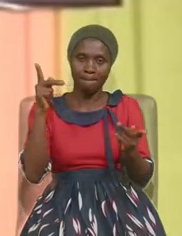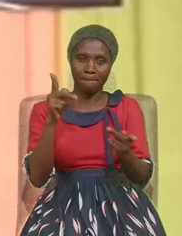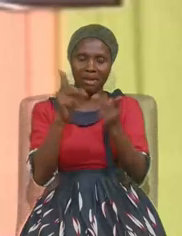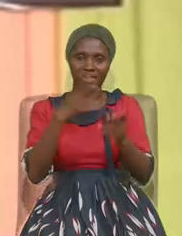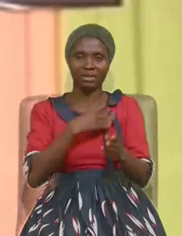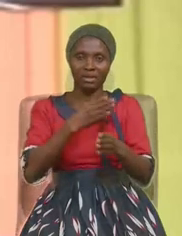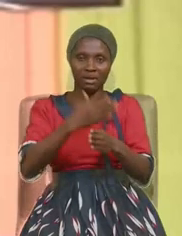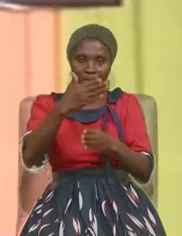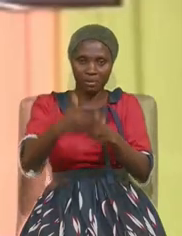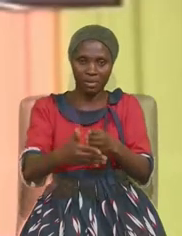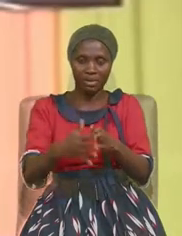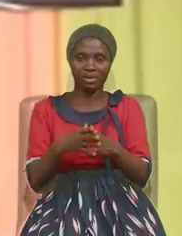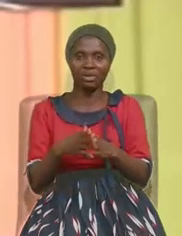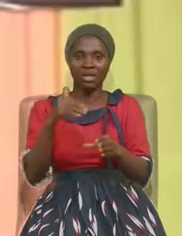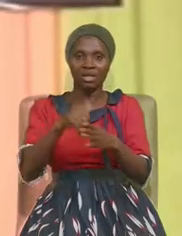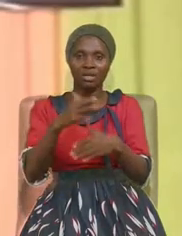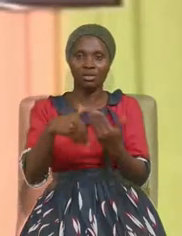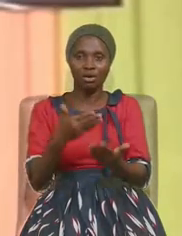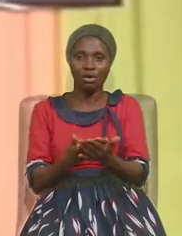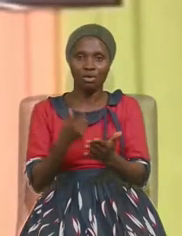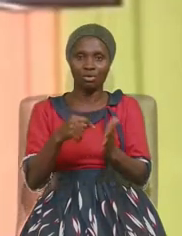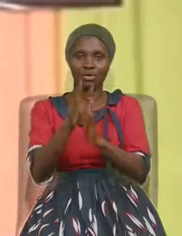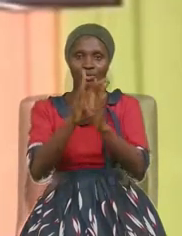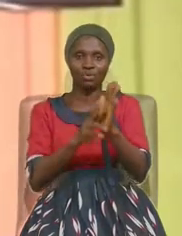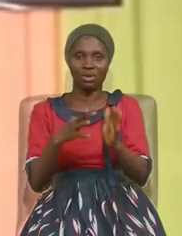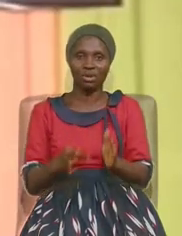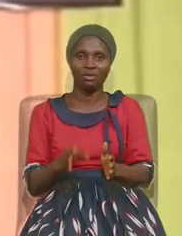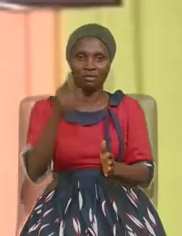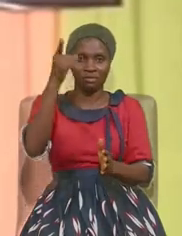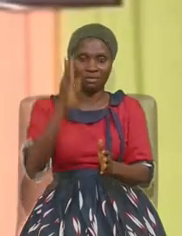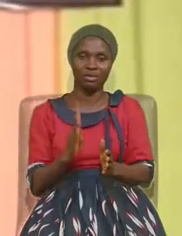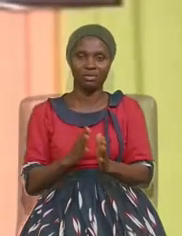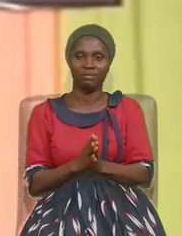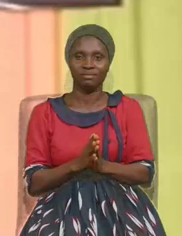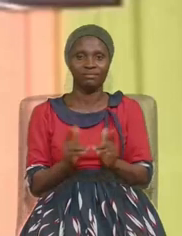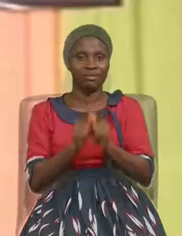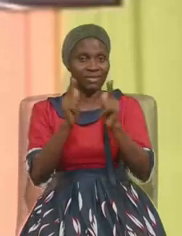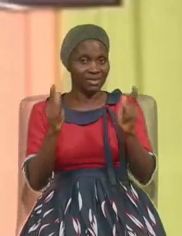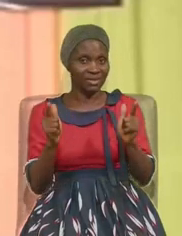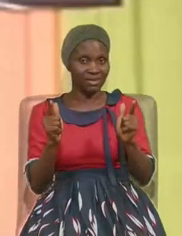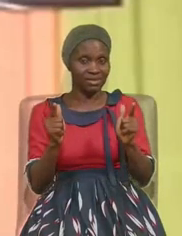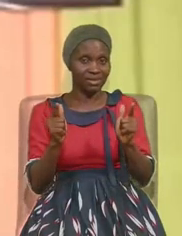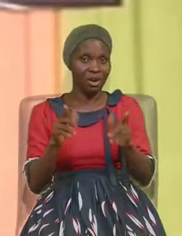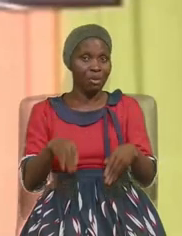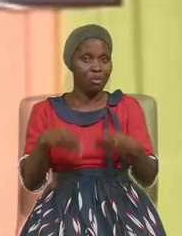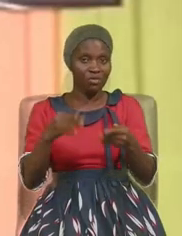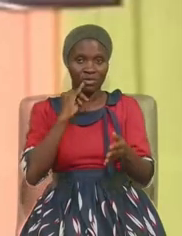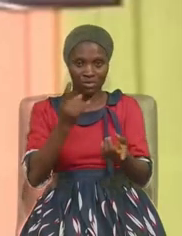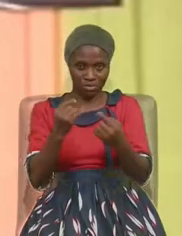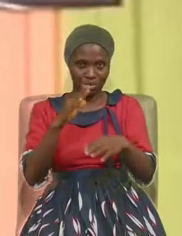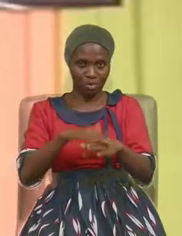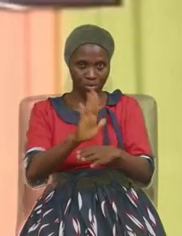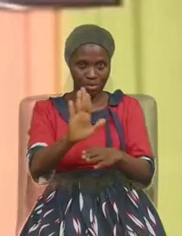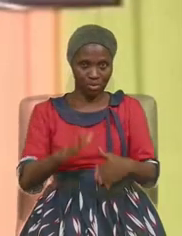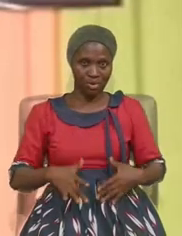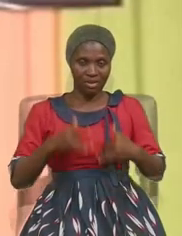persistiez dans une entière soumission à la volonté de Dieu. Une grande provision vient sur ta vie. Dans ton